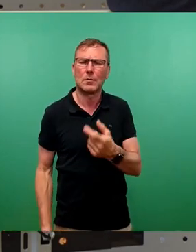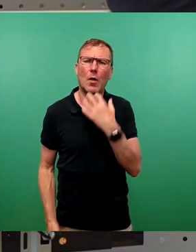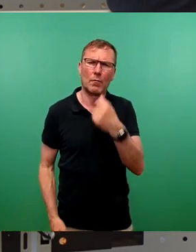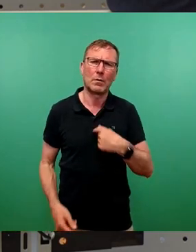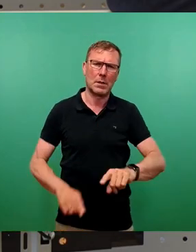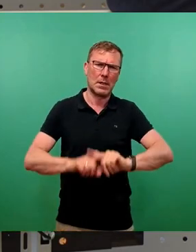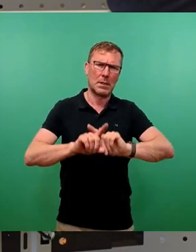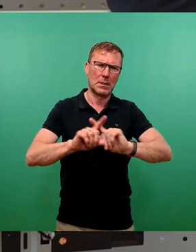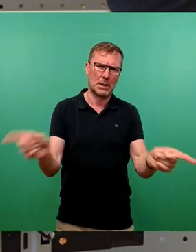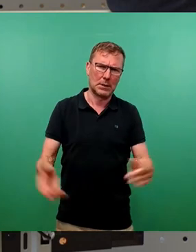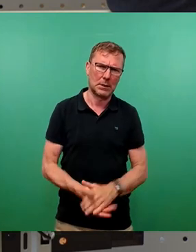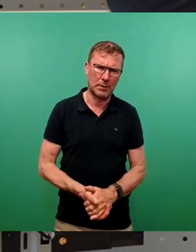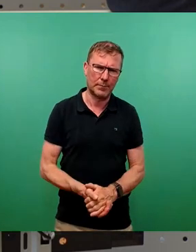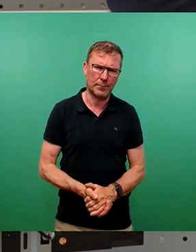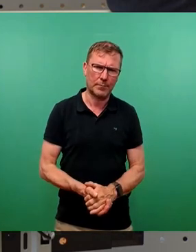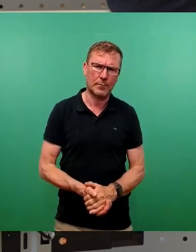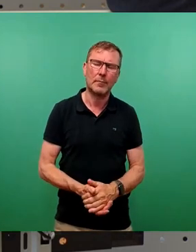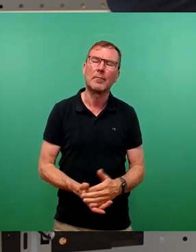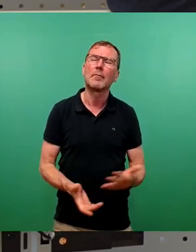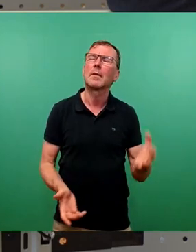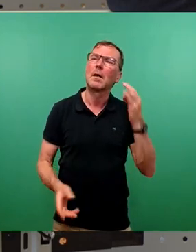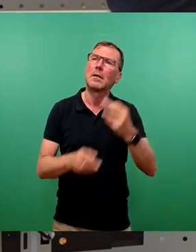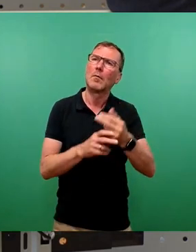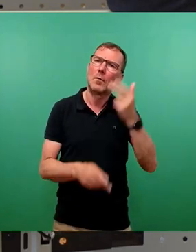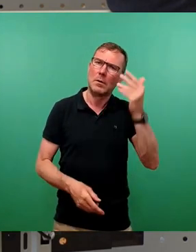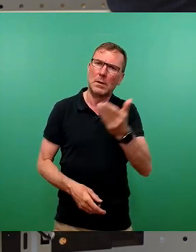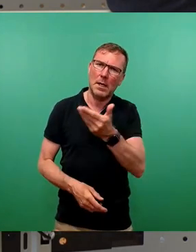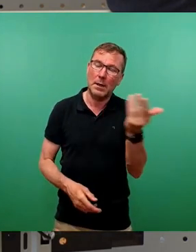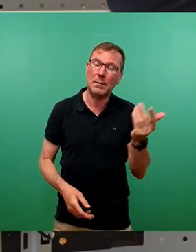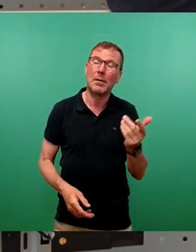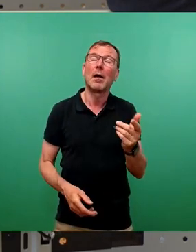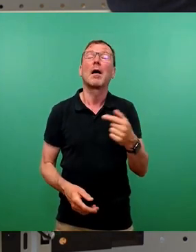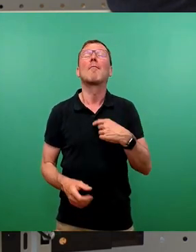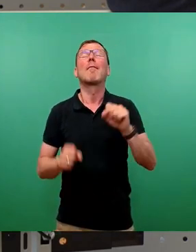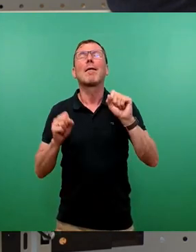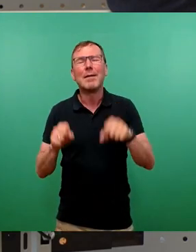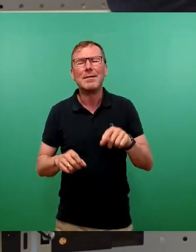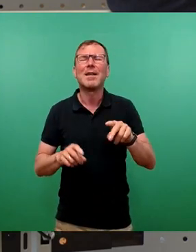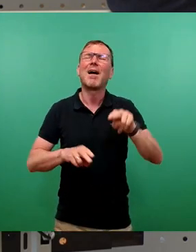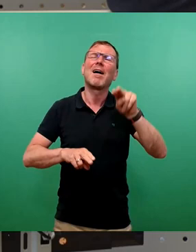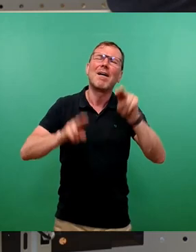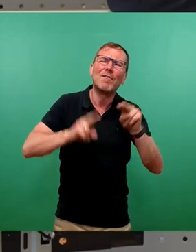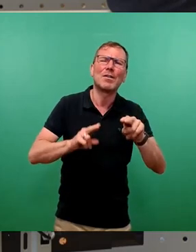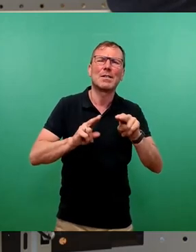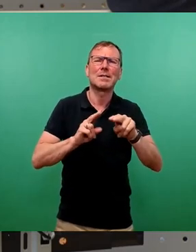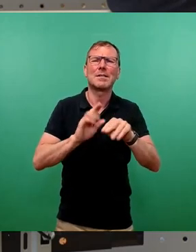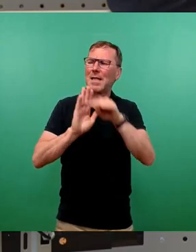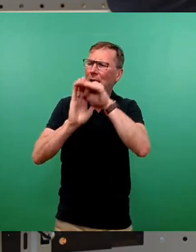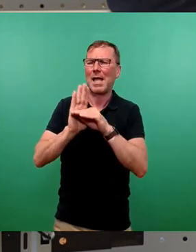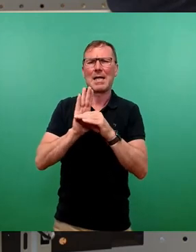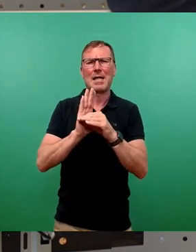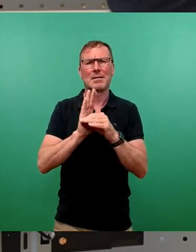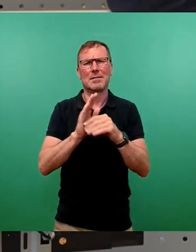nicht. Meine Damen und Herren, man hätte nach sehr verschiedenen Prinzipien vorgehen können. Ein Prinzip wäre